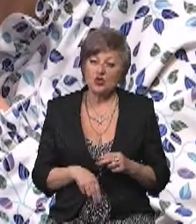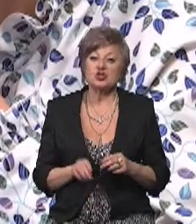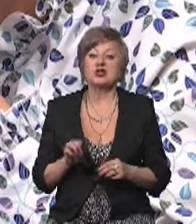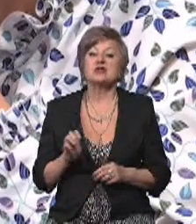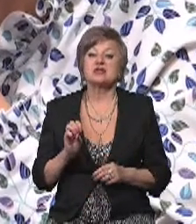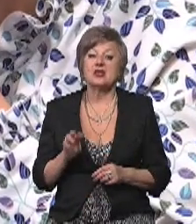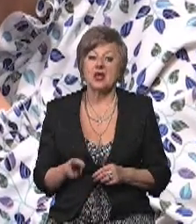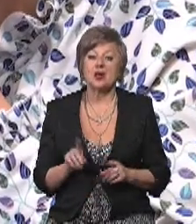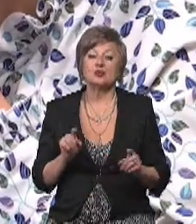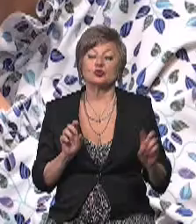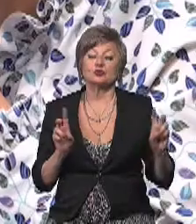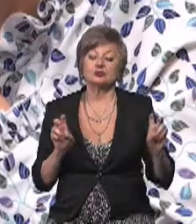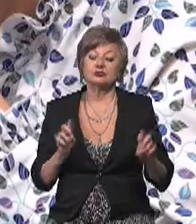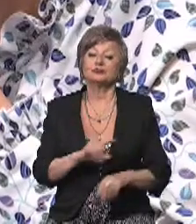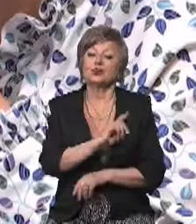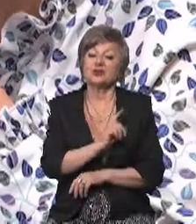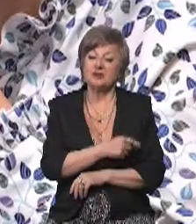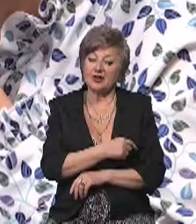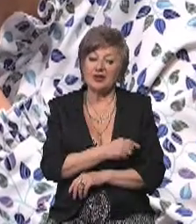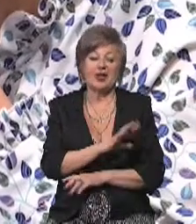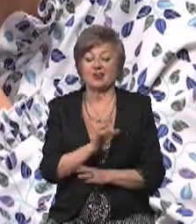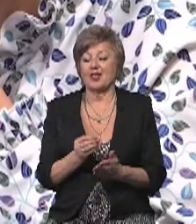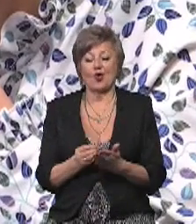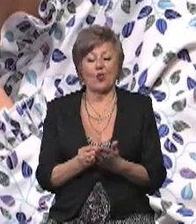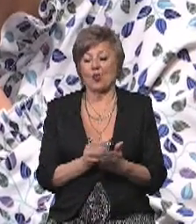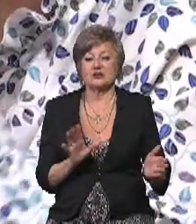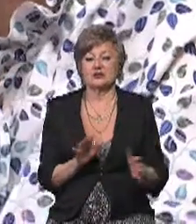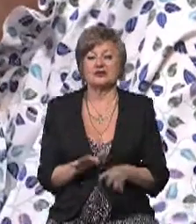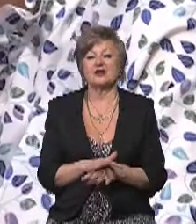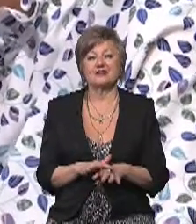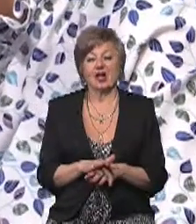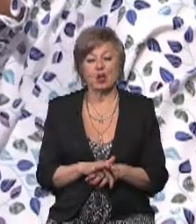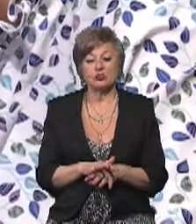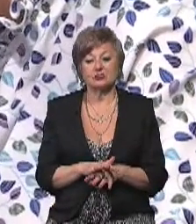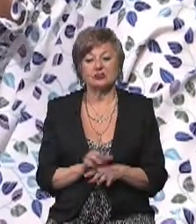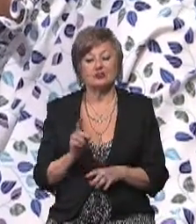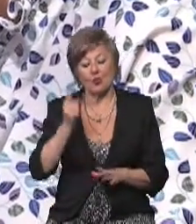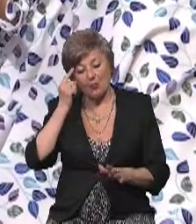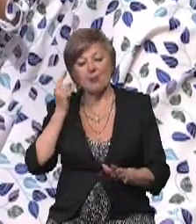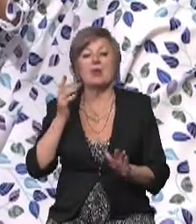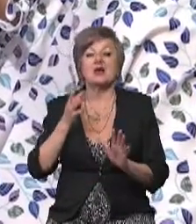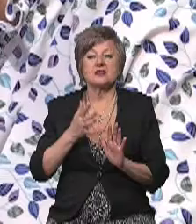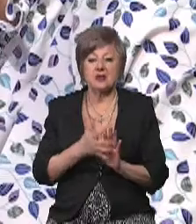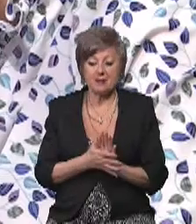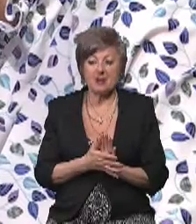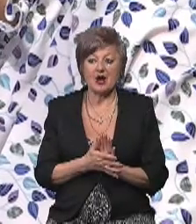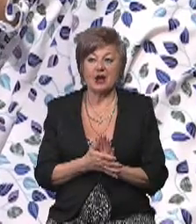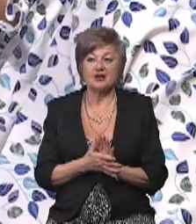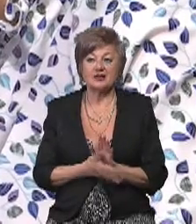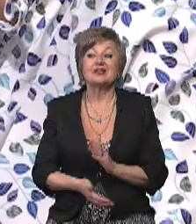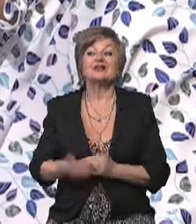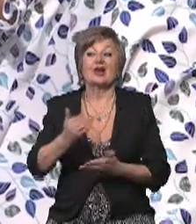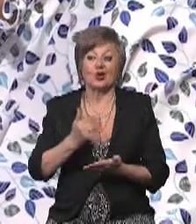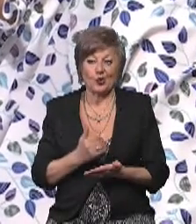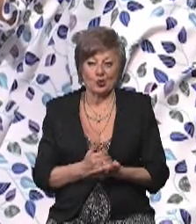що їх в лапках зусилля не оцінив народ, який розумів, не зрозумів врешті-решт,